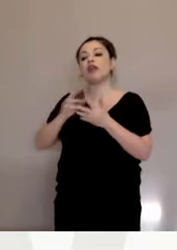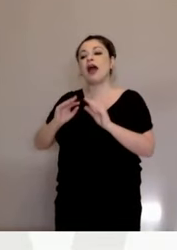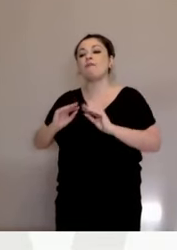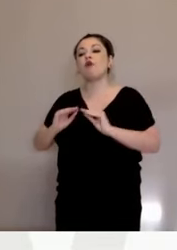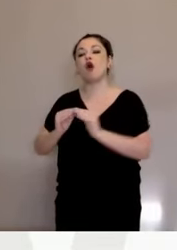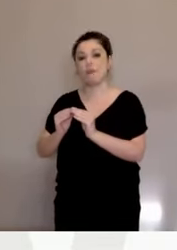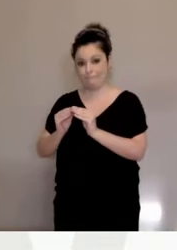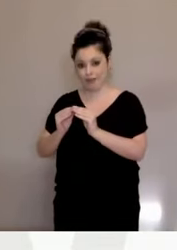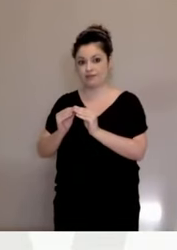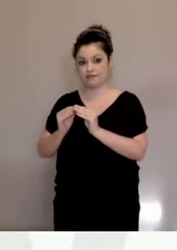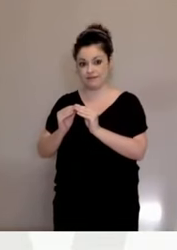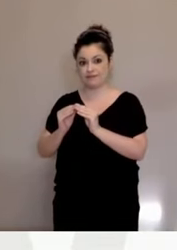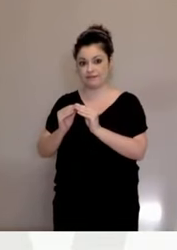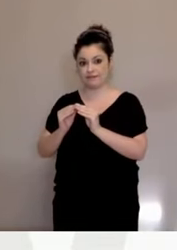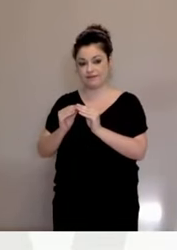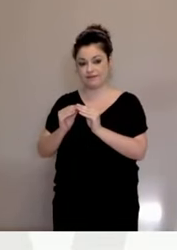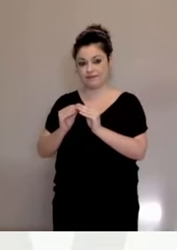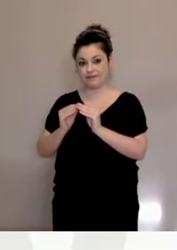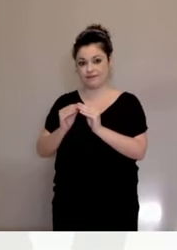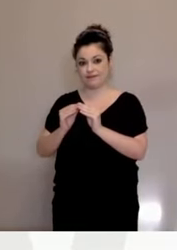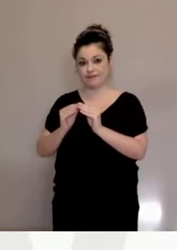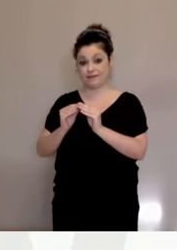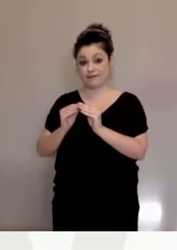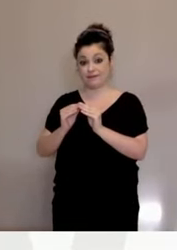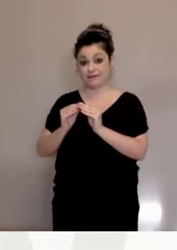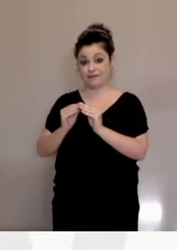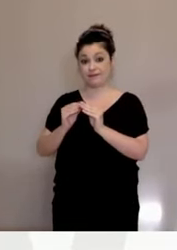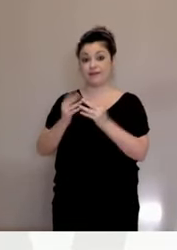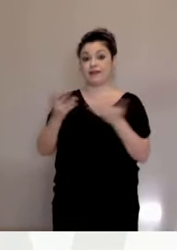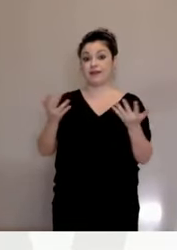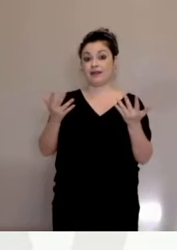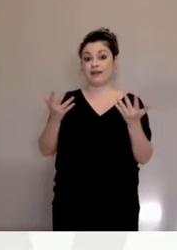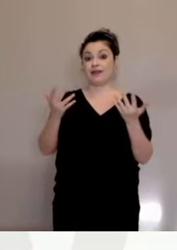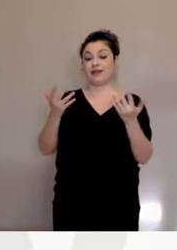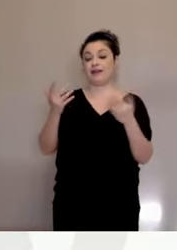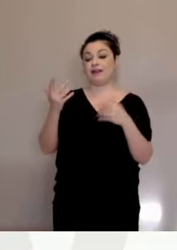E che finalmente è la questione come